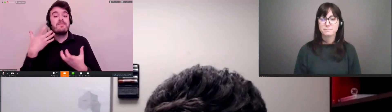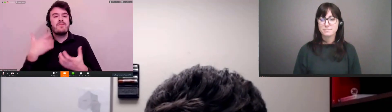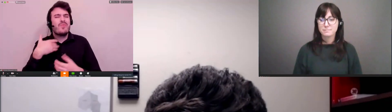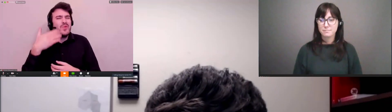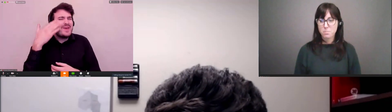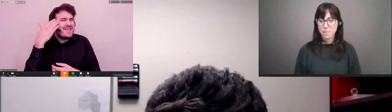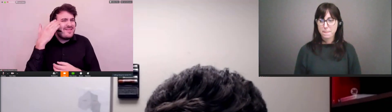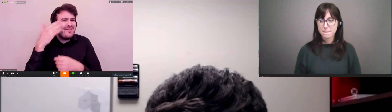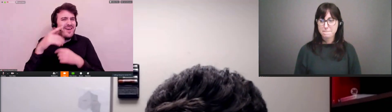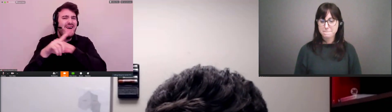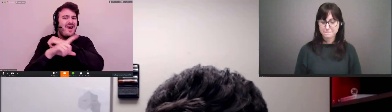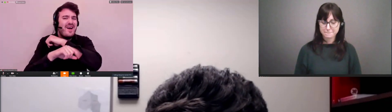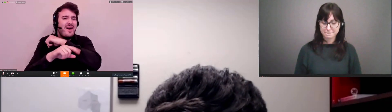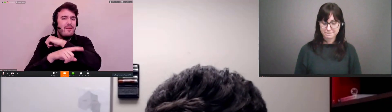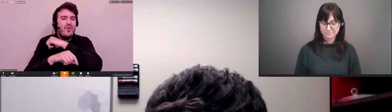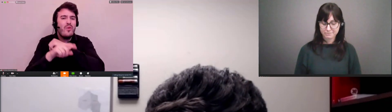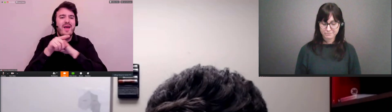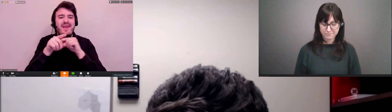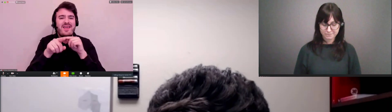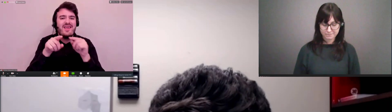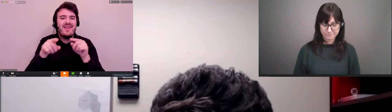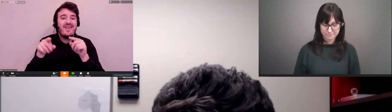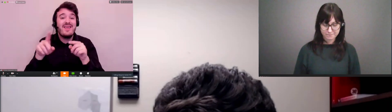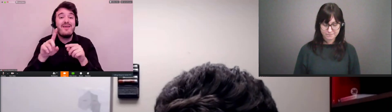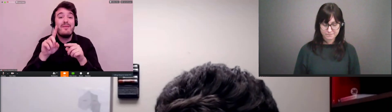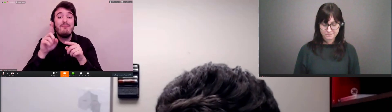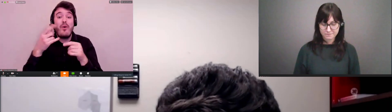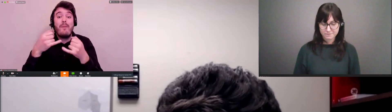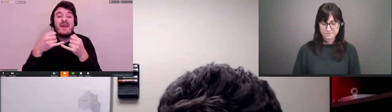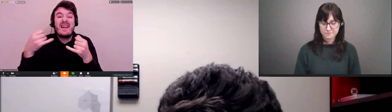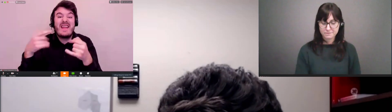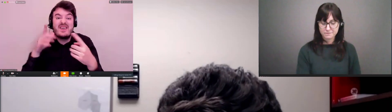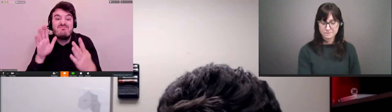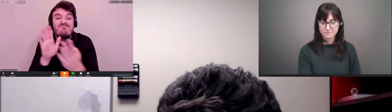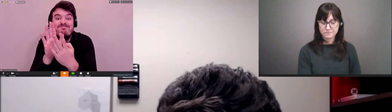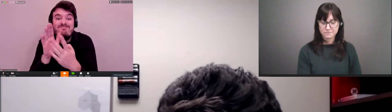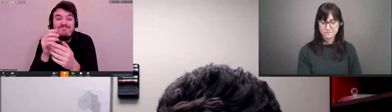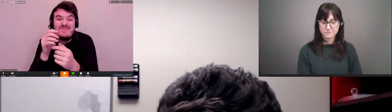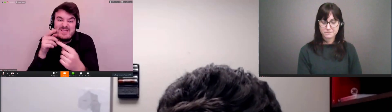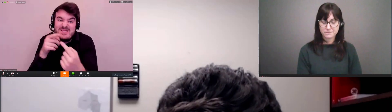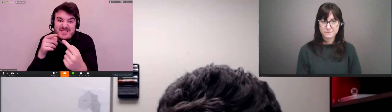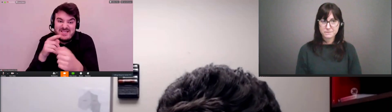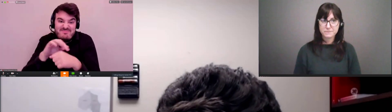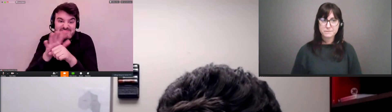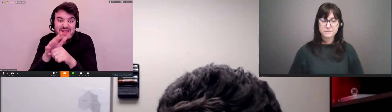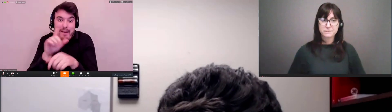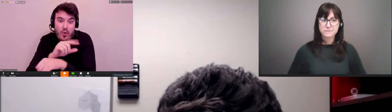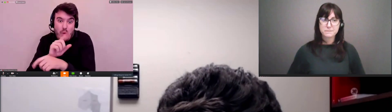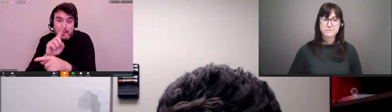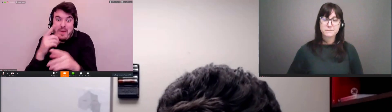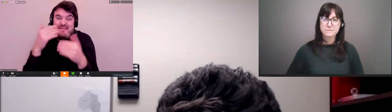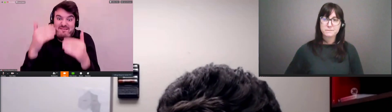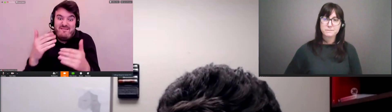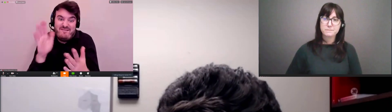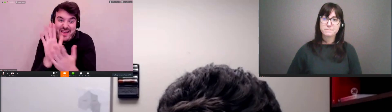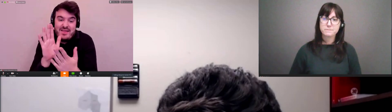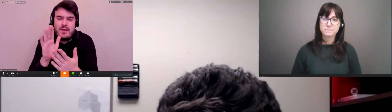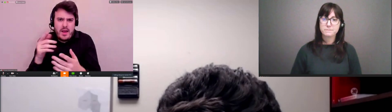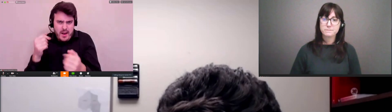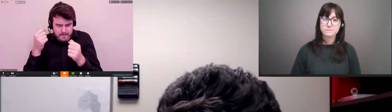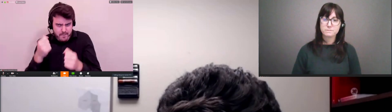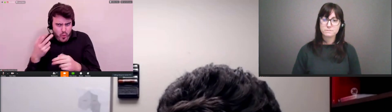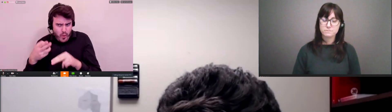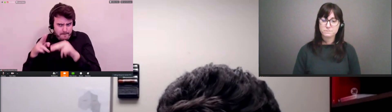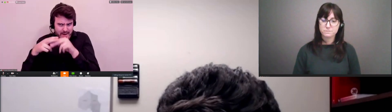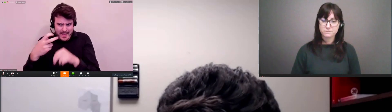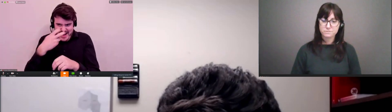des employés comme ça de première ligne soient touchés, est-ce que ça entraîne un risque qu'on manque de personnel à cause du fait